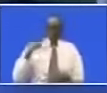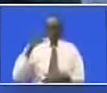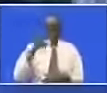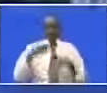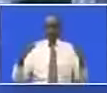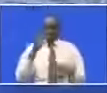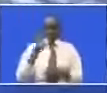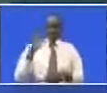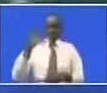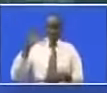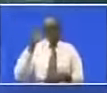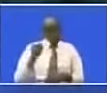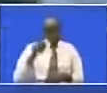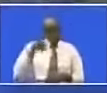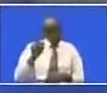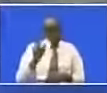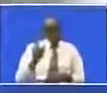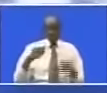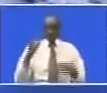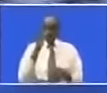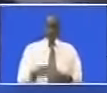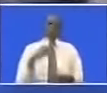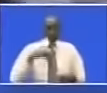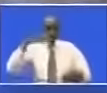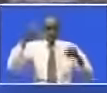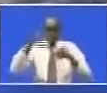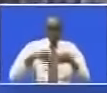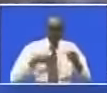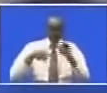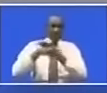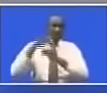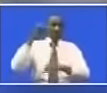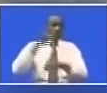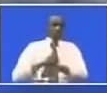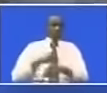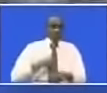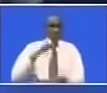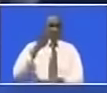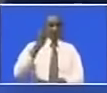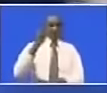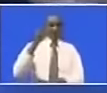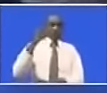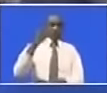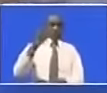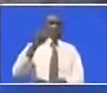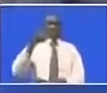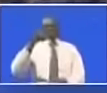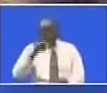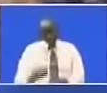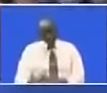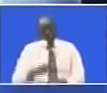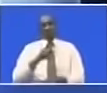Mapinduzi, Ali Mohamed Shein, casted his vote at a primary school in Bungi, 20 kilometers south of